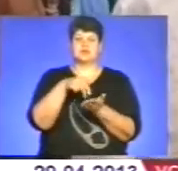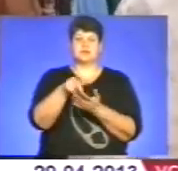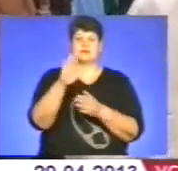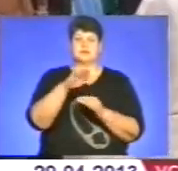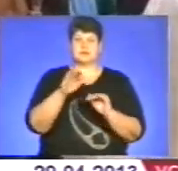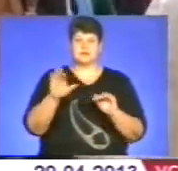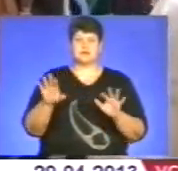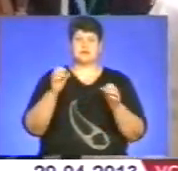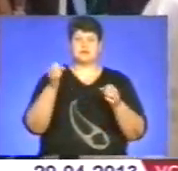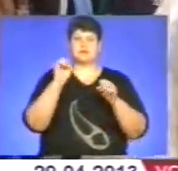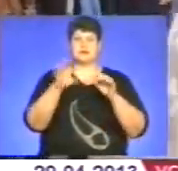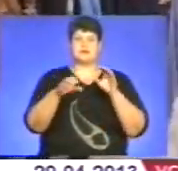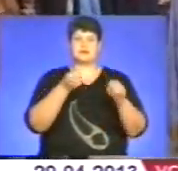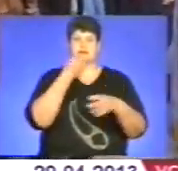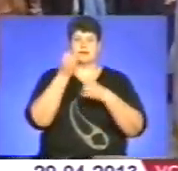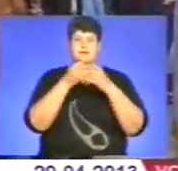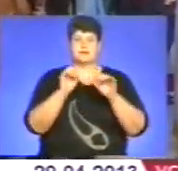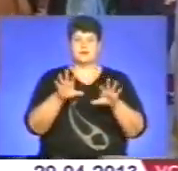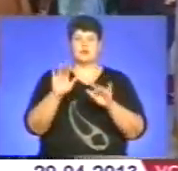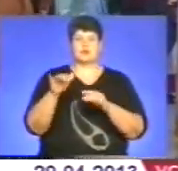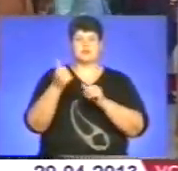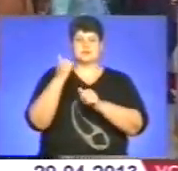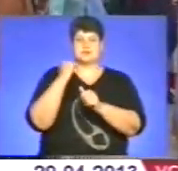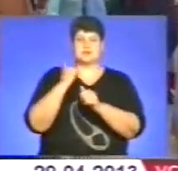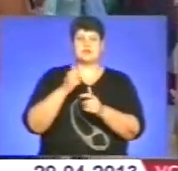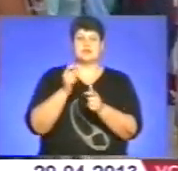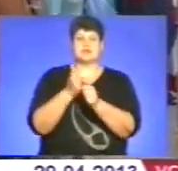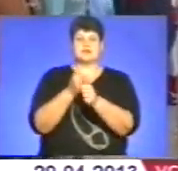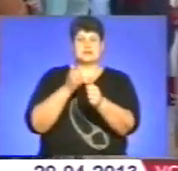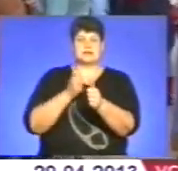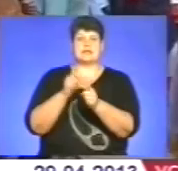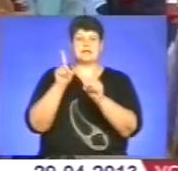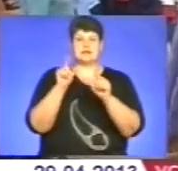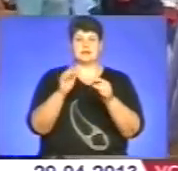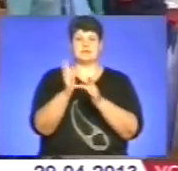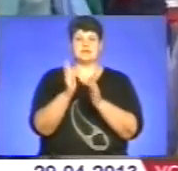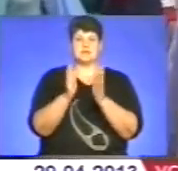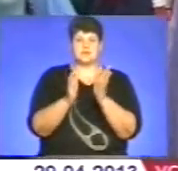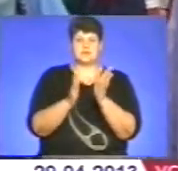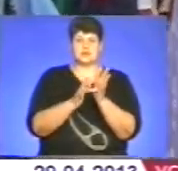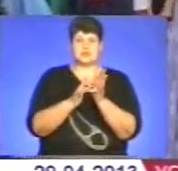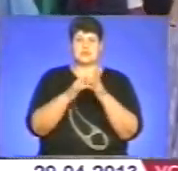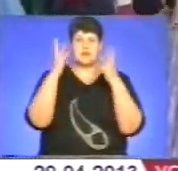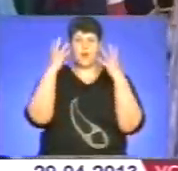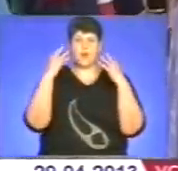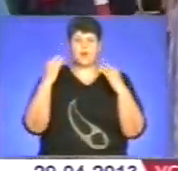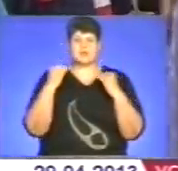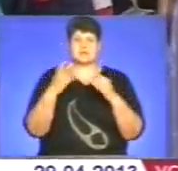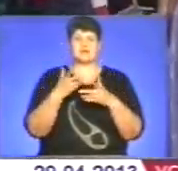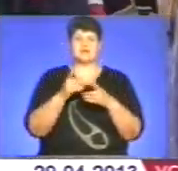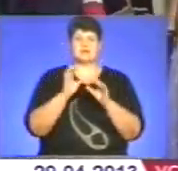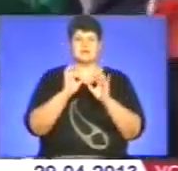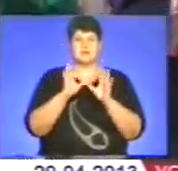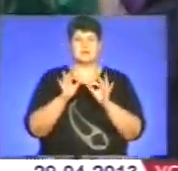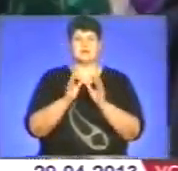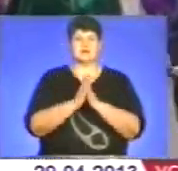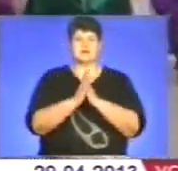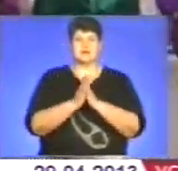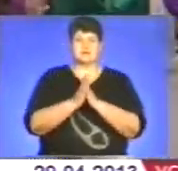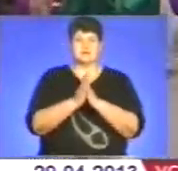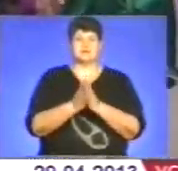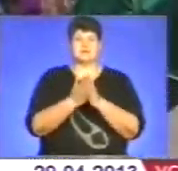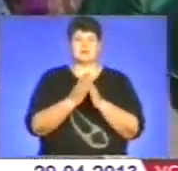ними у супроводі апостолів їхав на ослику Ісус. Дійство супроводжувалося розважаннями, тезами для роздумів, молитвами